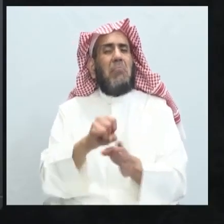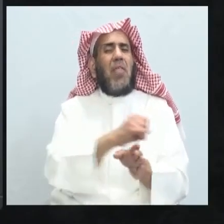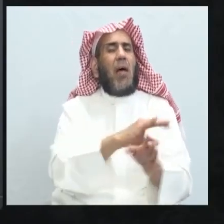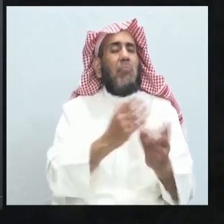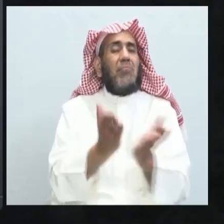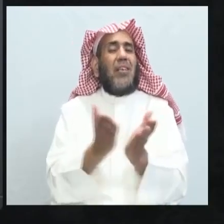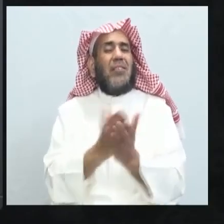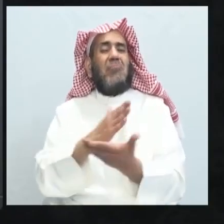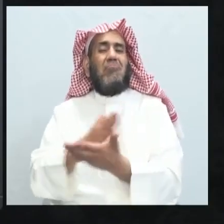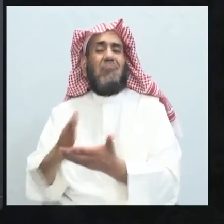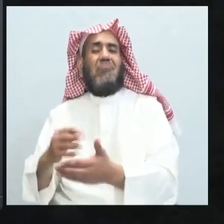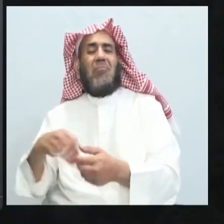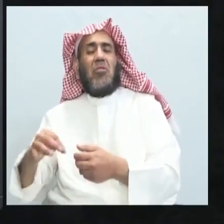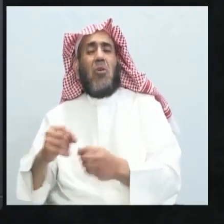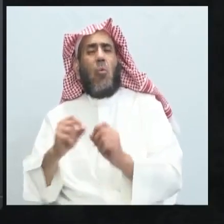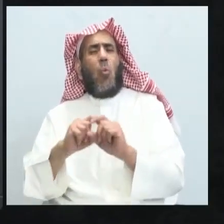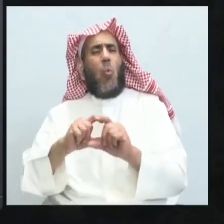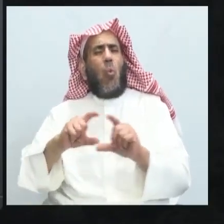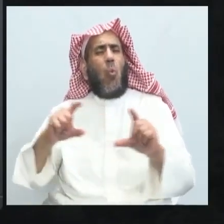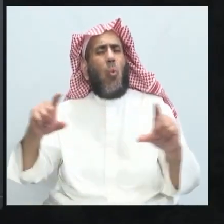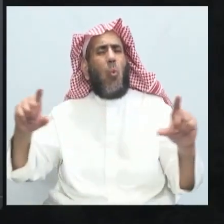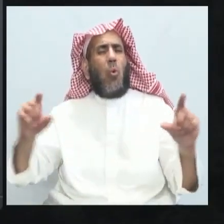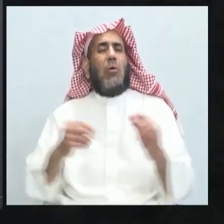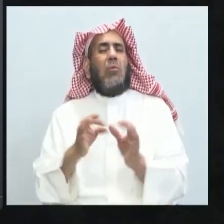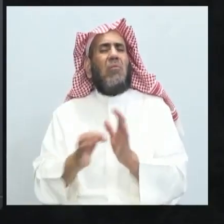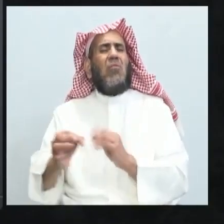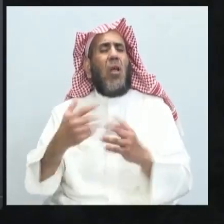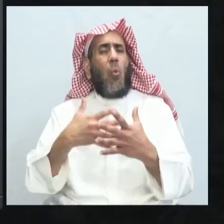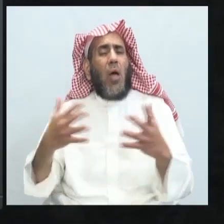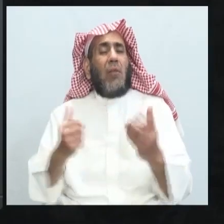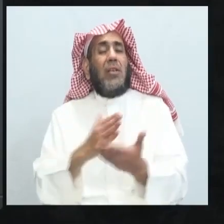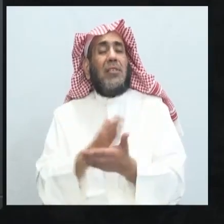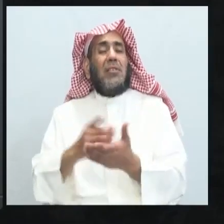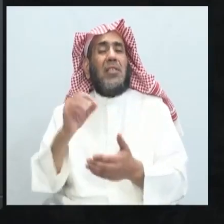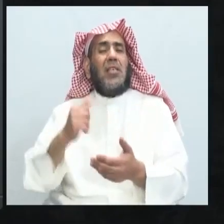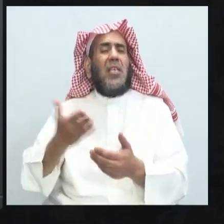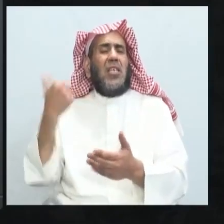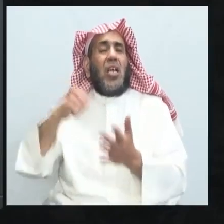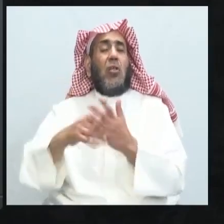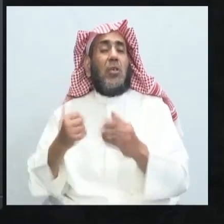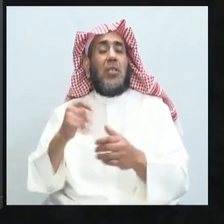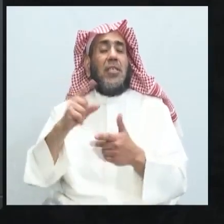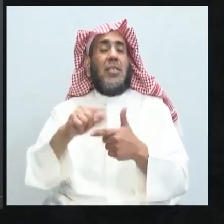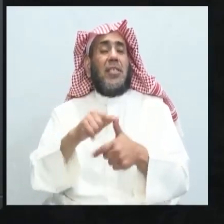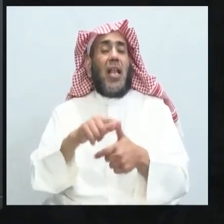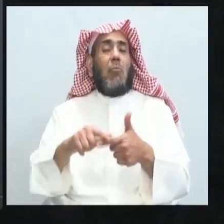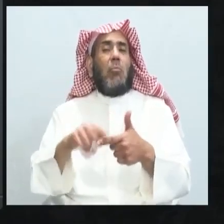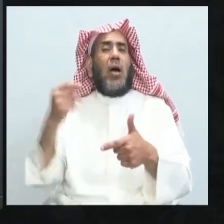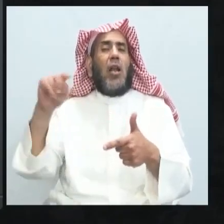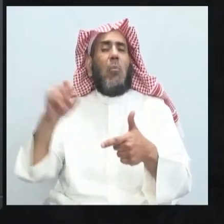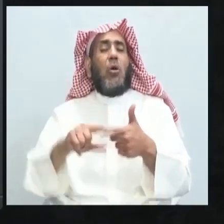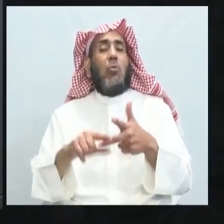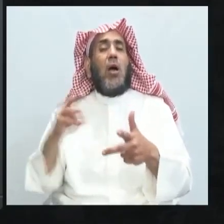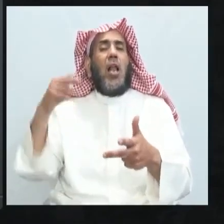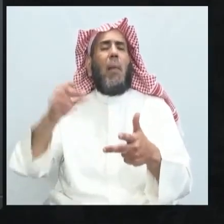التقسيم وتحدثنا عنها باسهاب هي ال فقره التي في قسم من كيف القسم العصر الجاهل ثم العصر اسلام ثم العصر الاموي ثم العصر العباسي لماذا